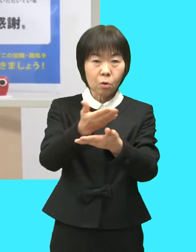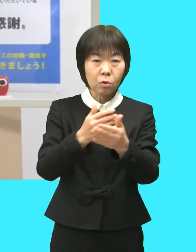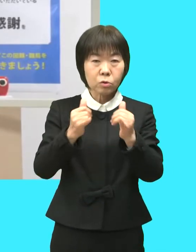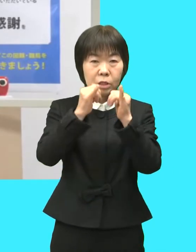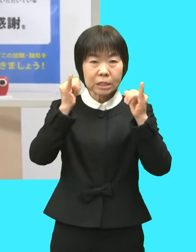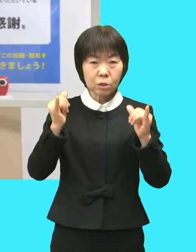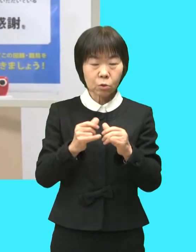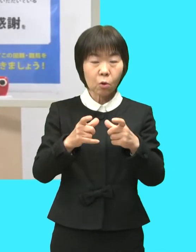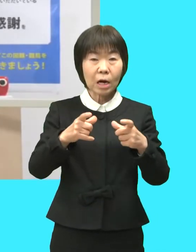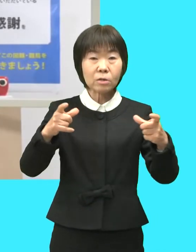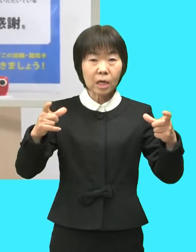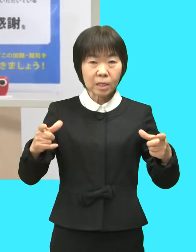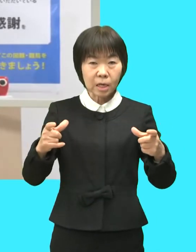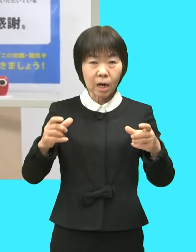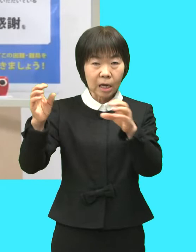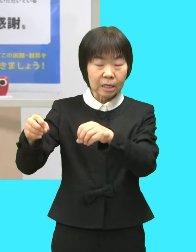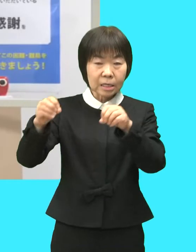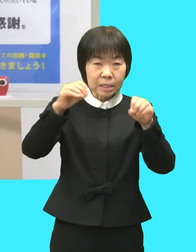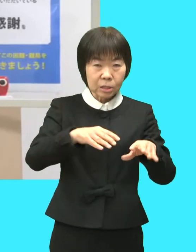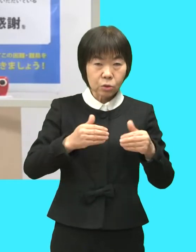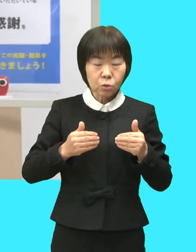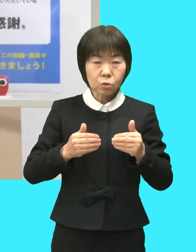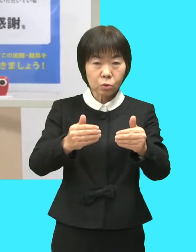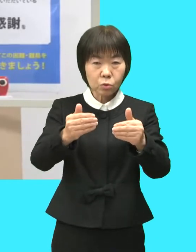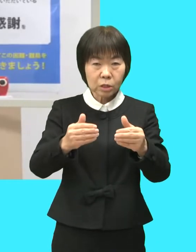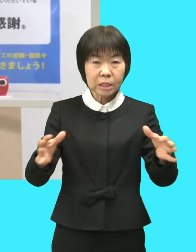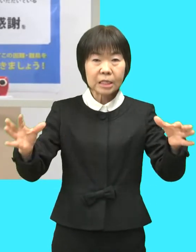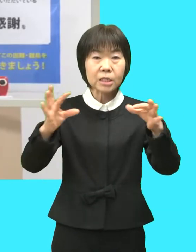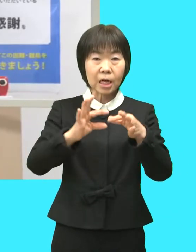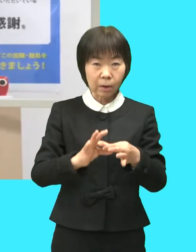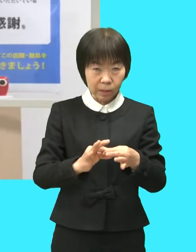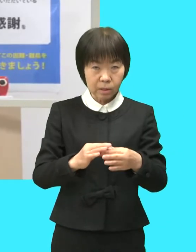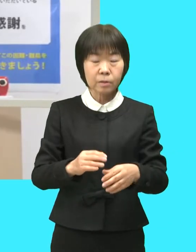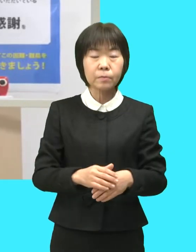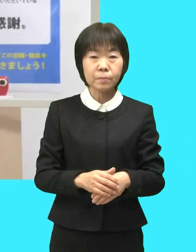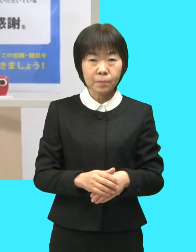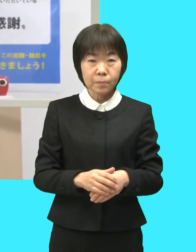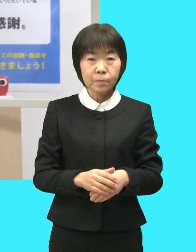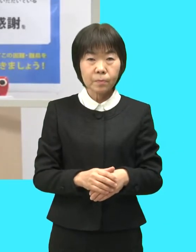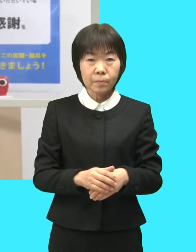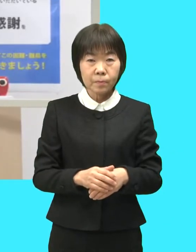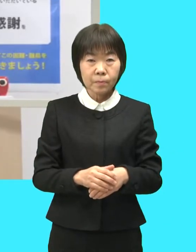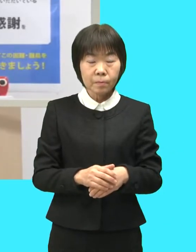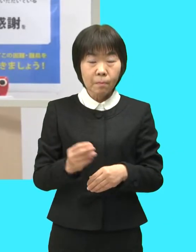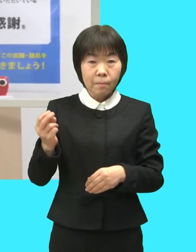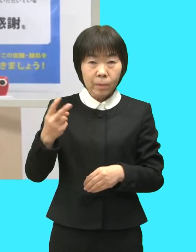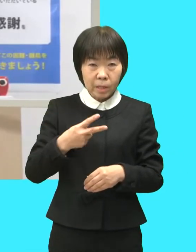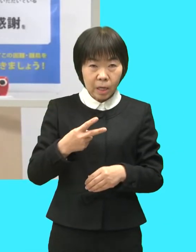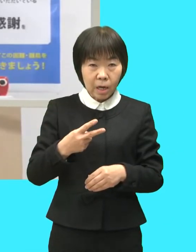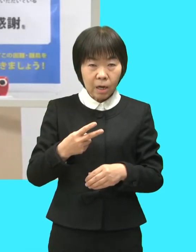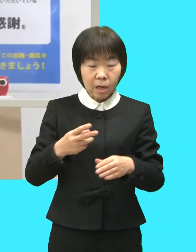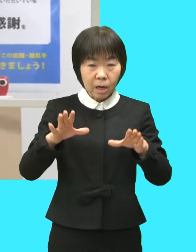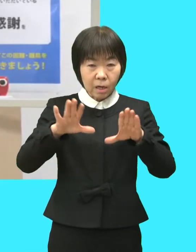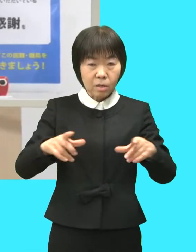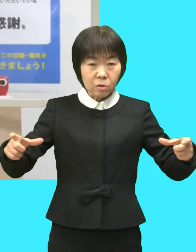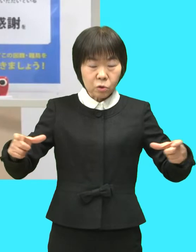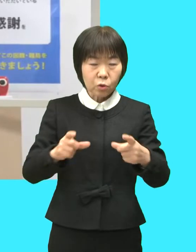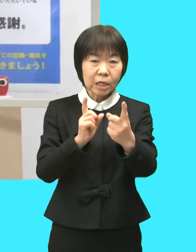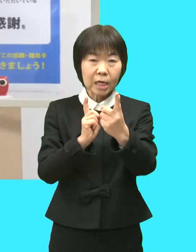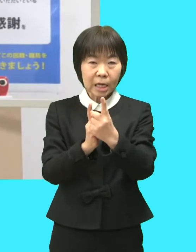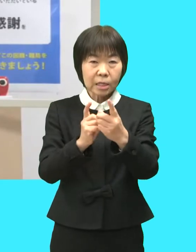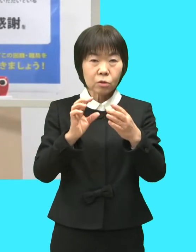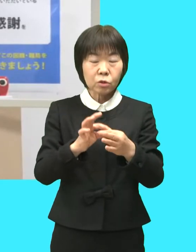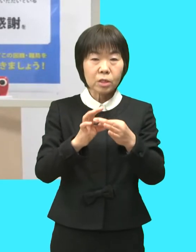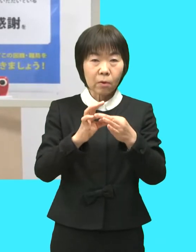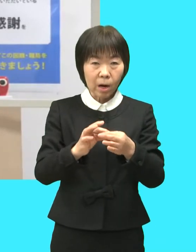人口の拡大や移住の促進につなげてまいります。また、少子化対策につき